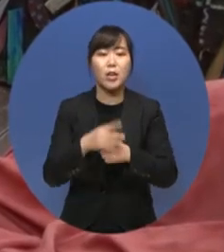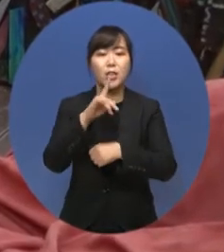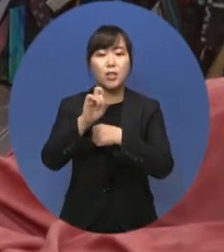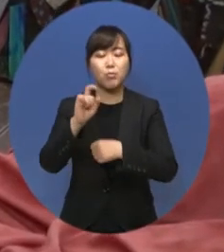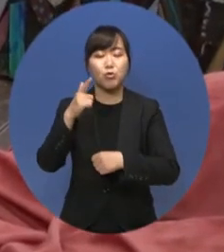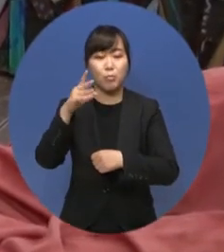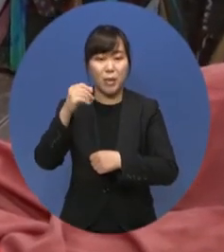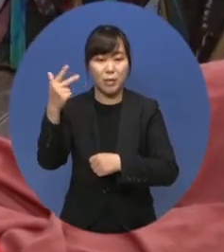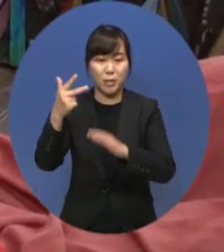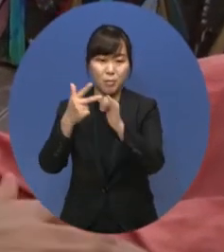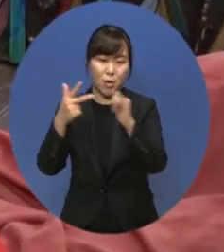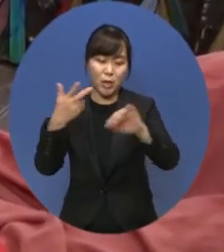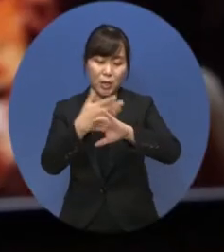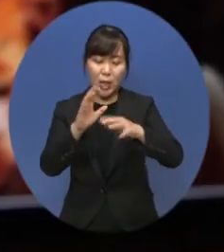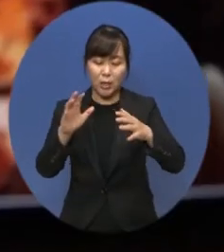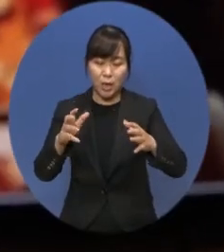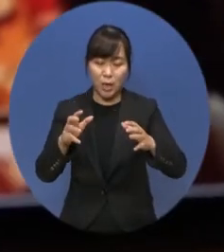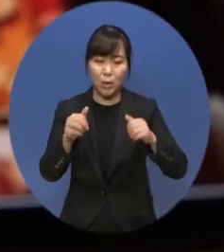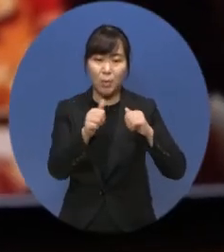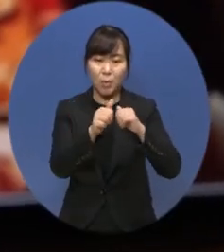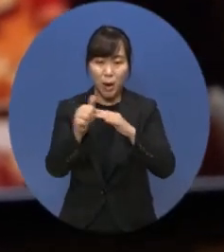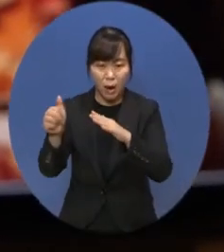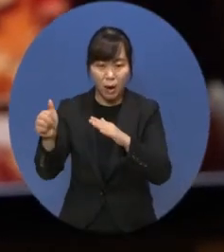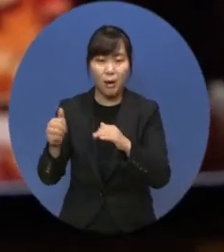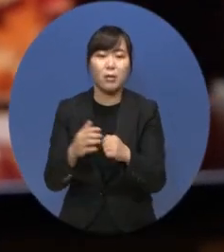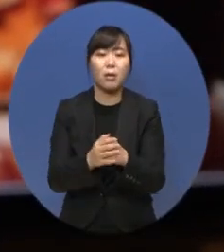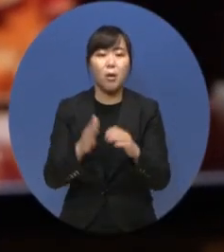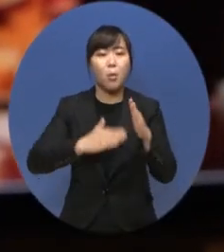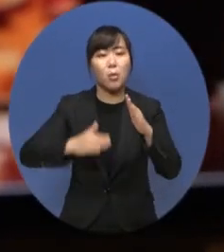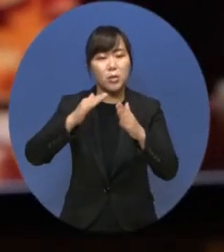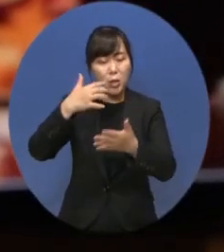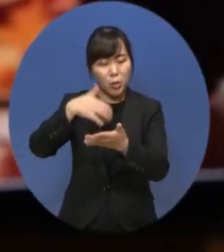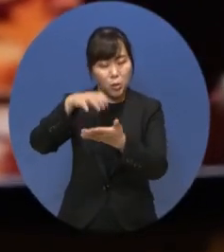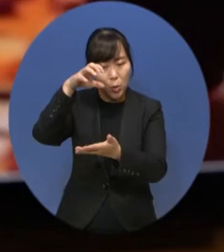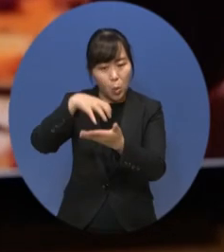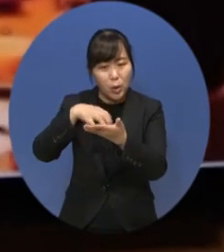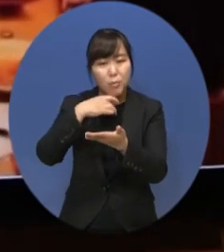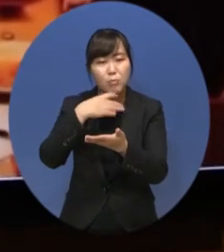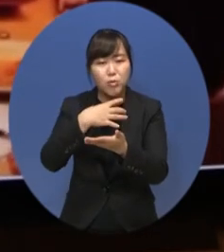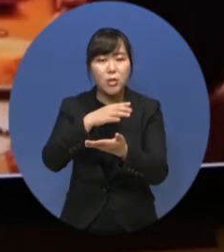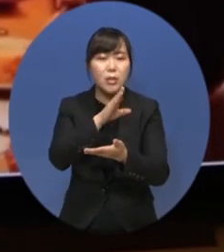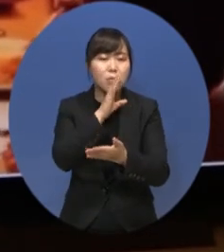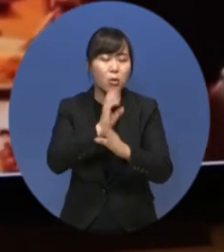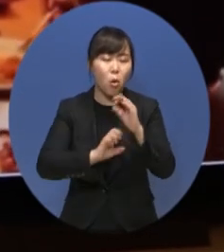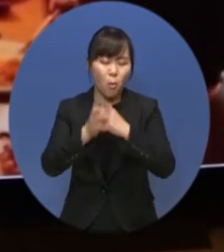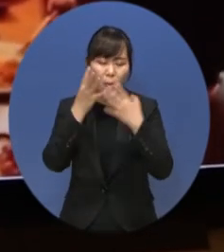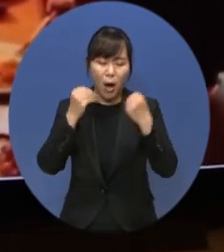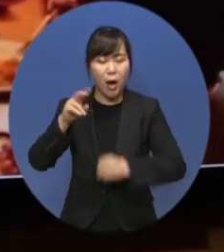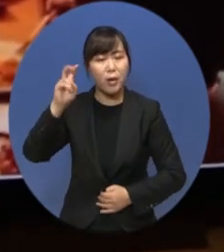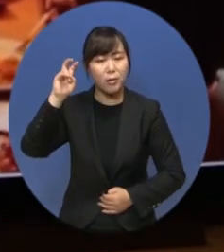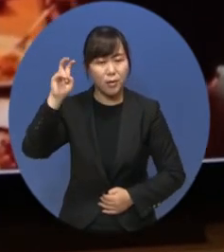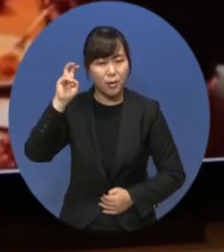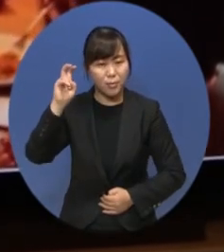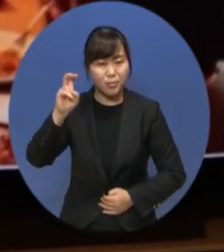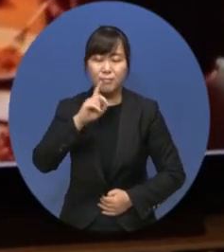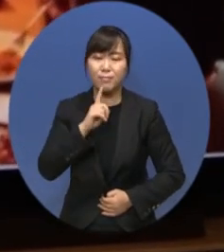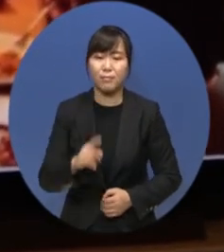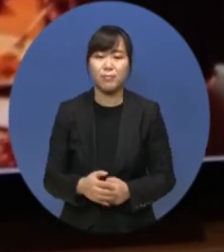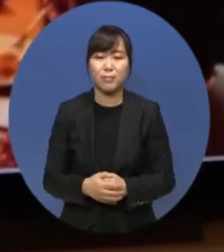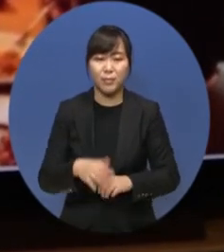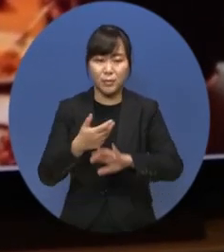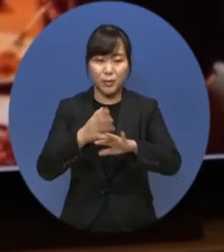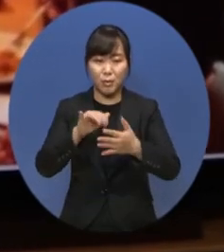16만 7천여 명을 해외로 입양을 보냈는데 공식 통계일 뿐 실제로는 더 많을 것으로 보입니다.